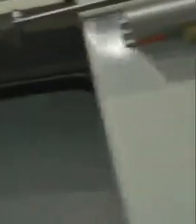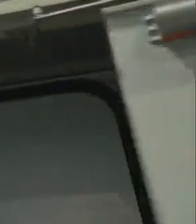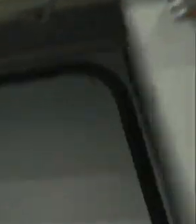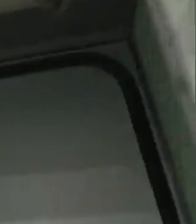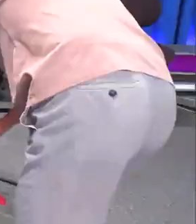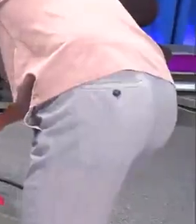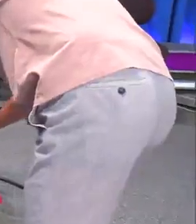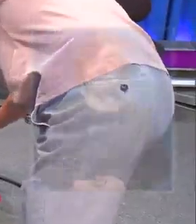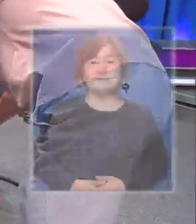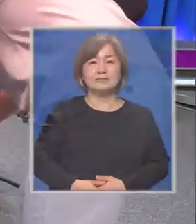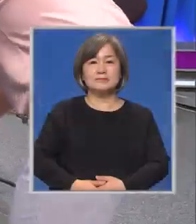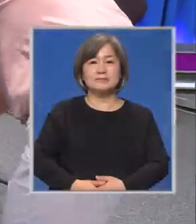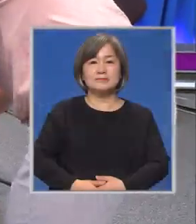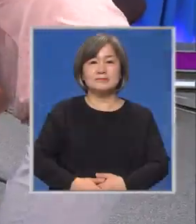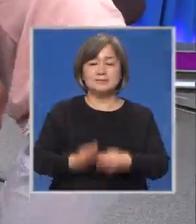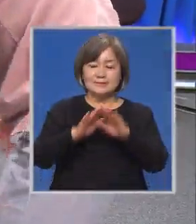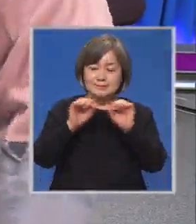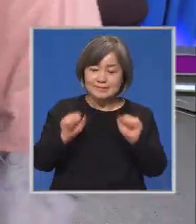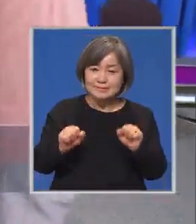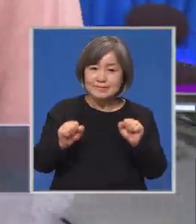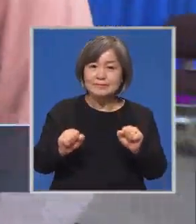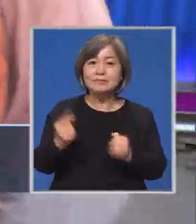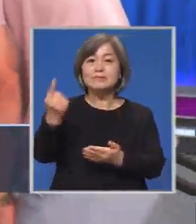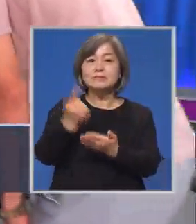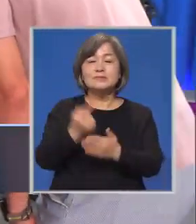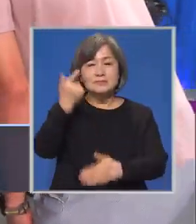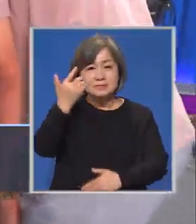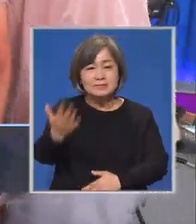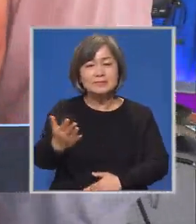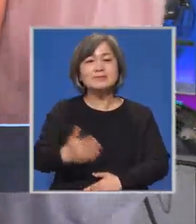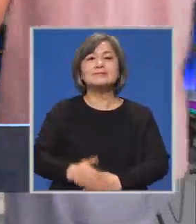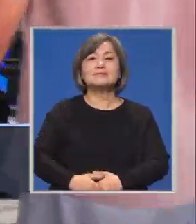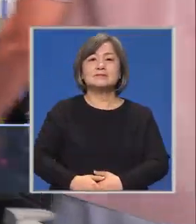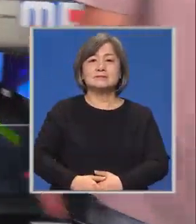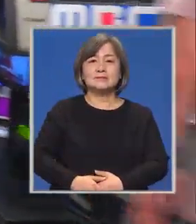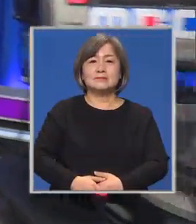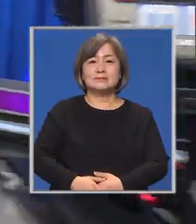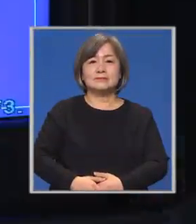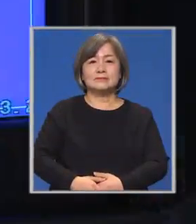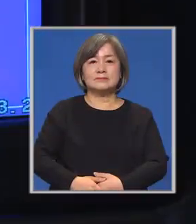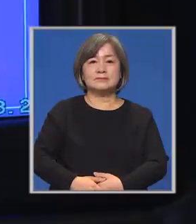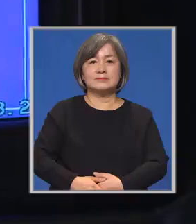저희 전주 MBC 뉴스룸입니다. 네. 있습니까?